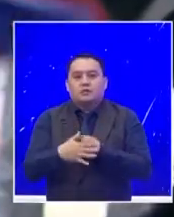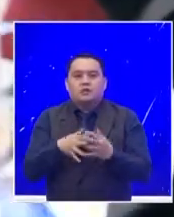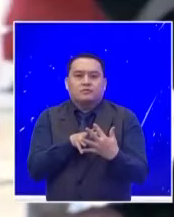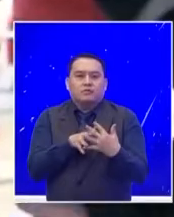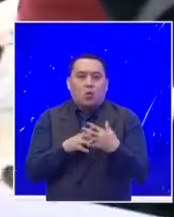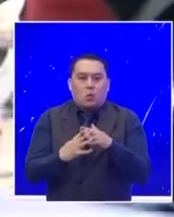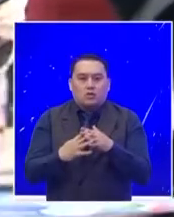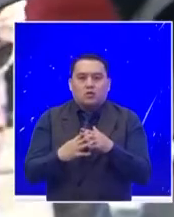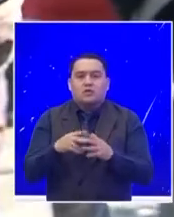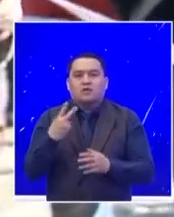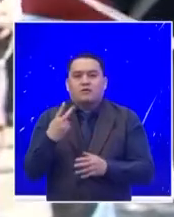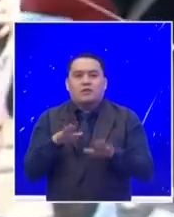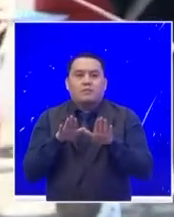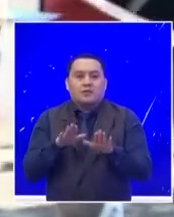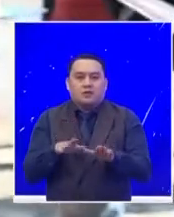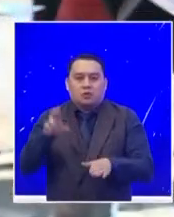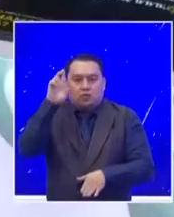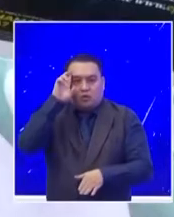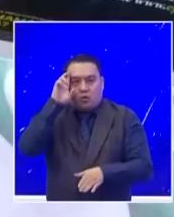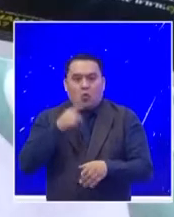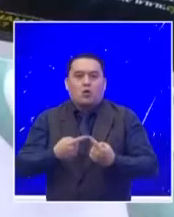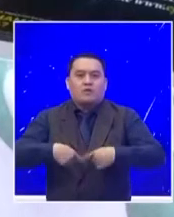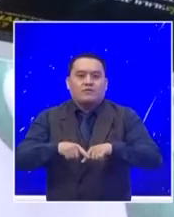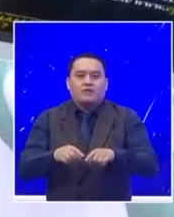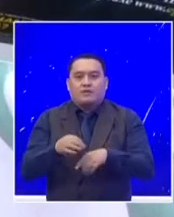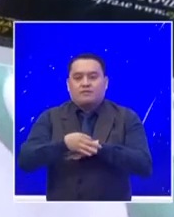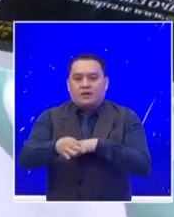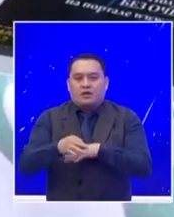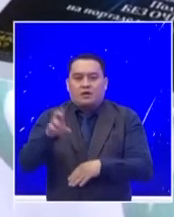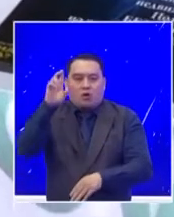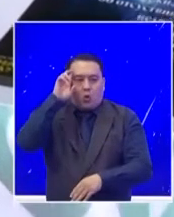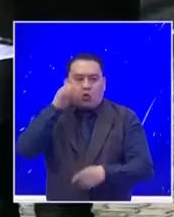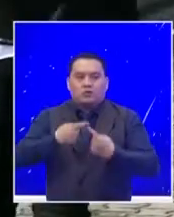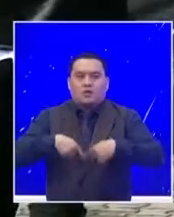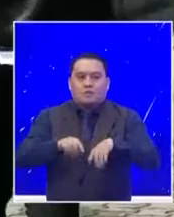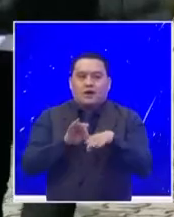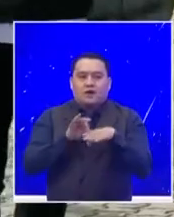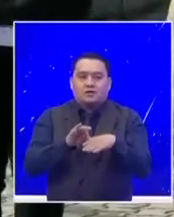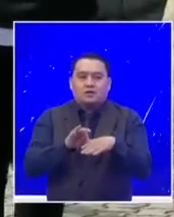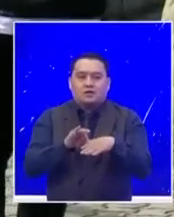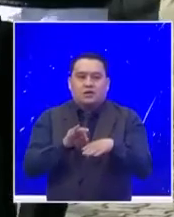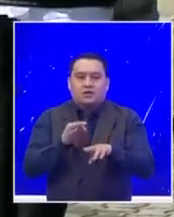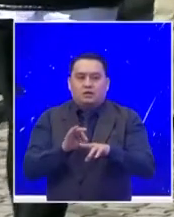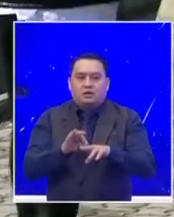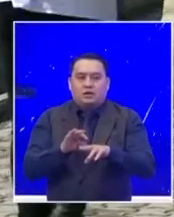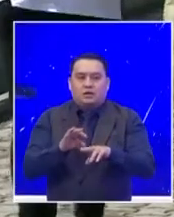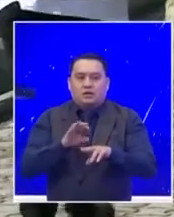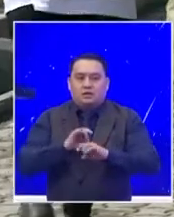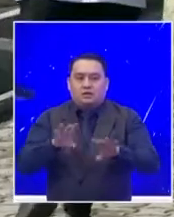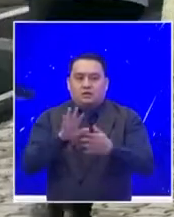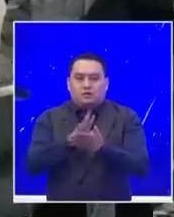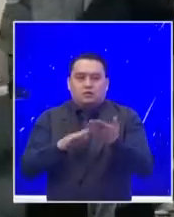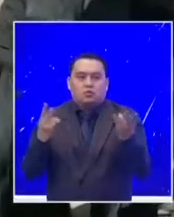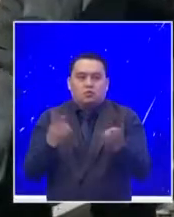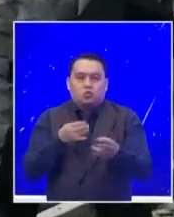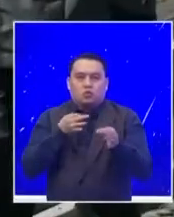поселка Жансугурова ее провели два местных государственных органа и филиал госкорпорации «Правительство для граждан». Жители получили